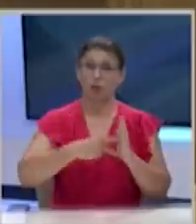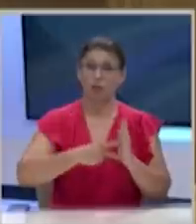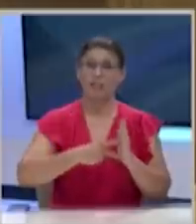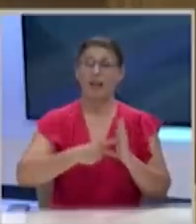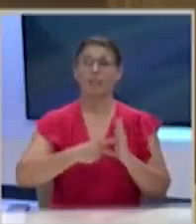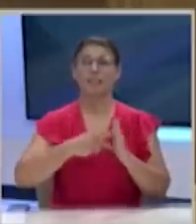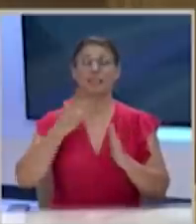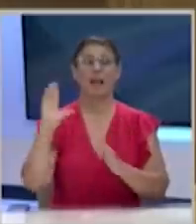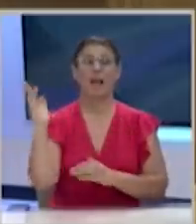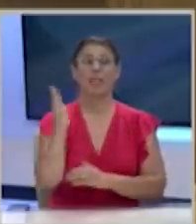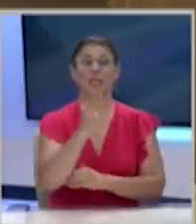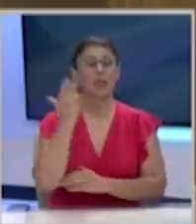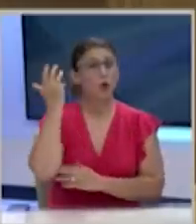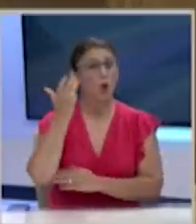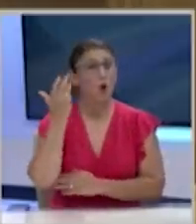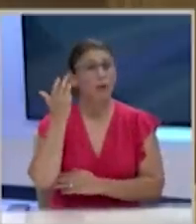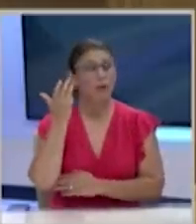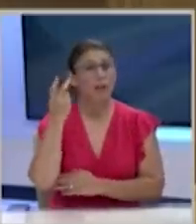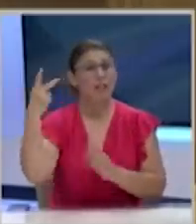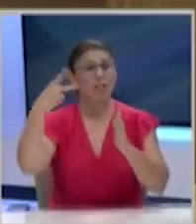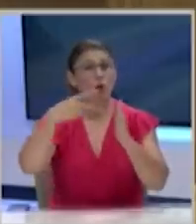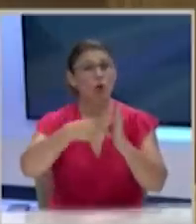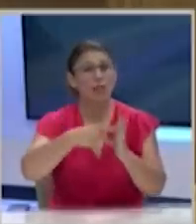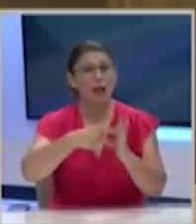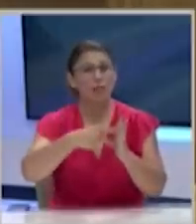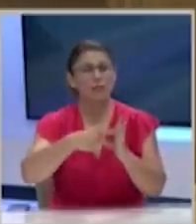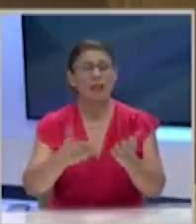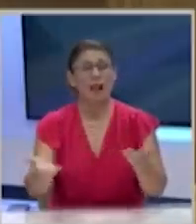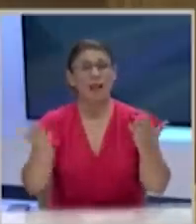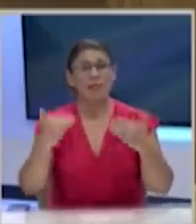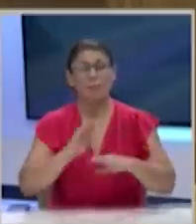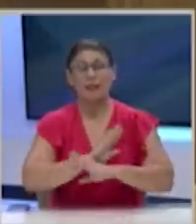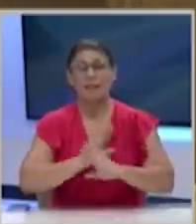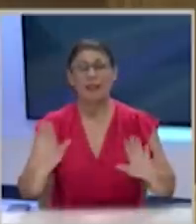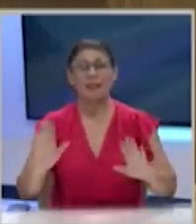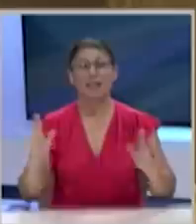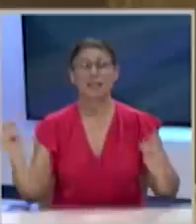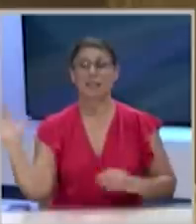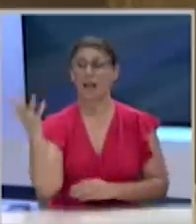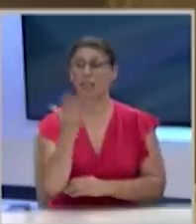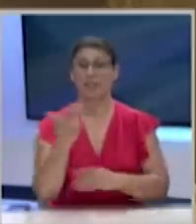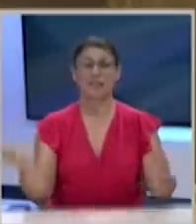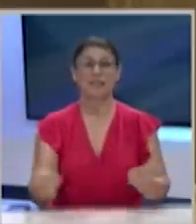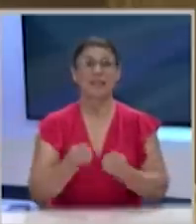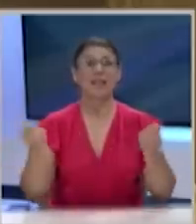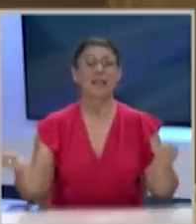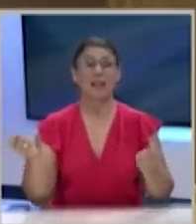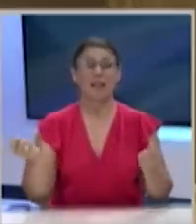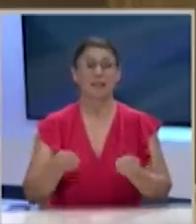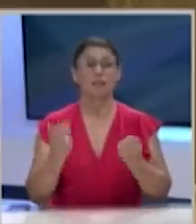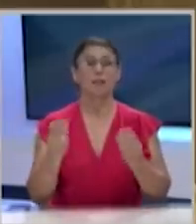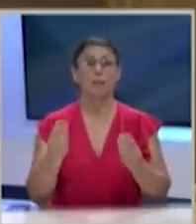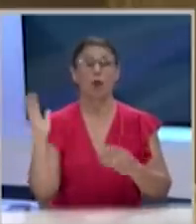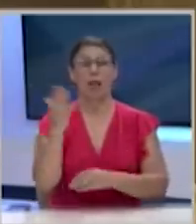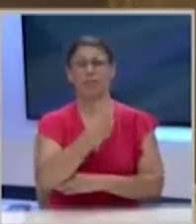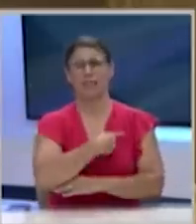2.000 δασολόγοι. 2.000. Και δεν υπάρχει κανένας δασεργάτης σε πολλά δασαρχεία της